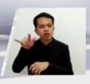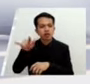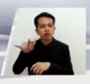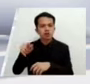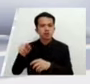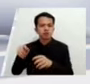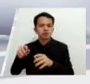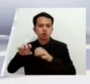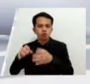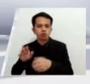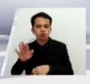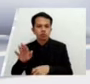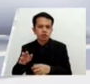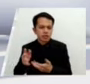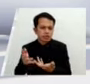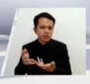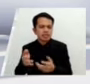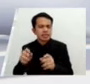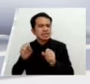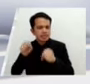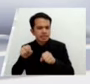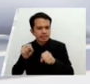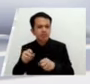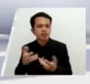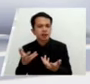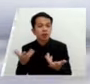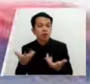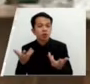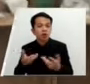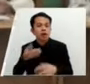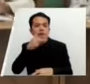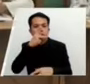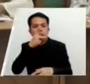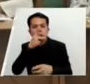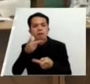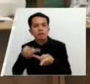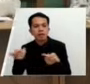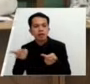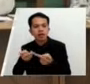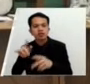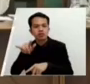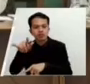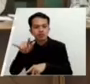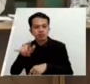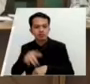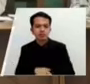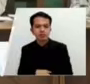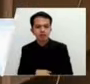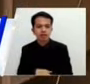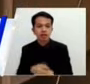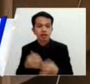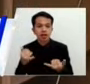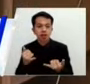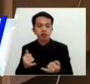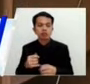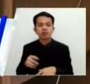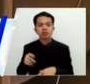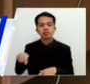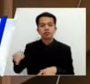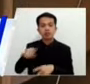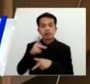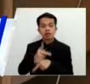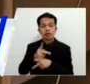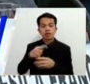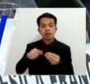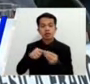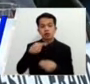yung posibilidad na sa isang pribadong airstrip sila dumaan. Samantala, ingat naman ng mga otoridad sa mga sinasabi ni Mary